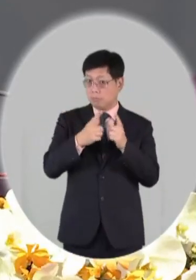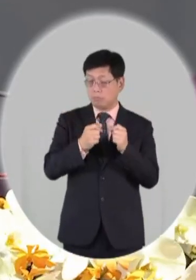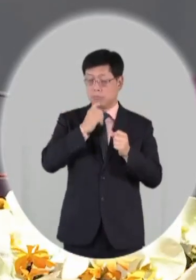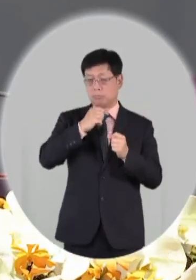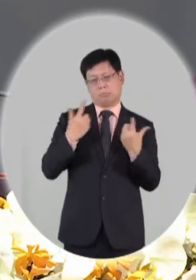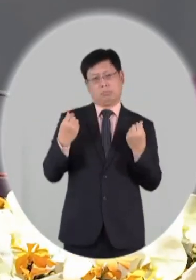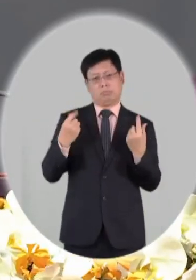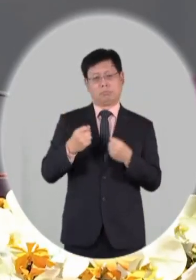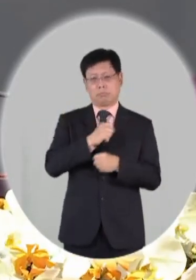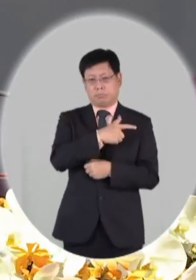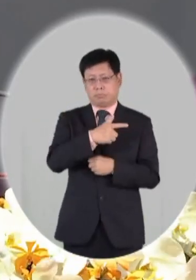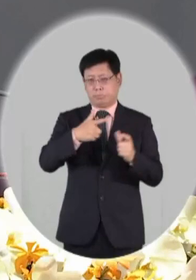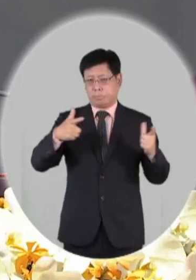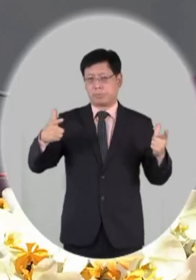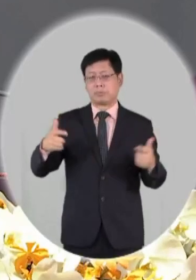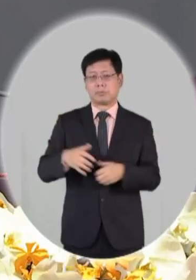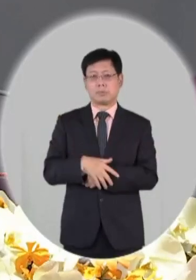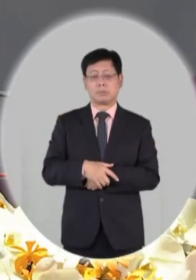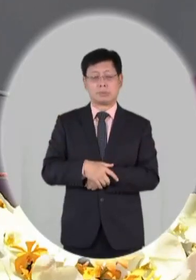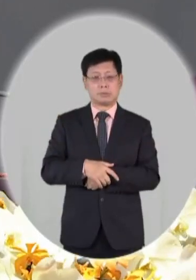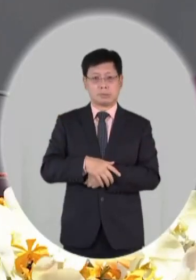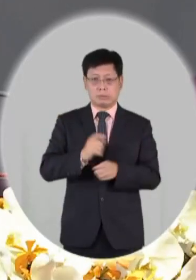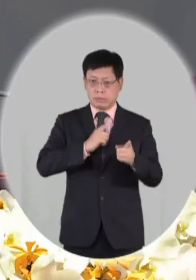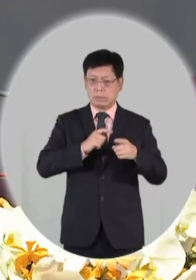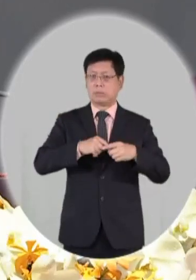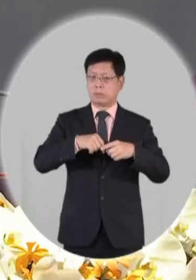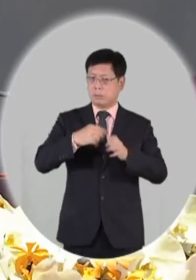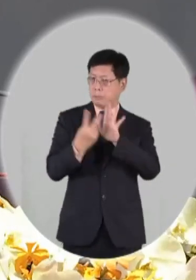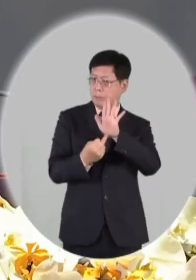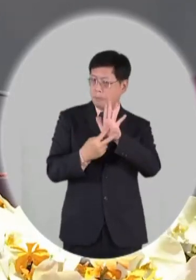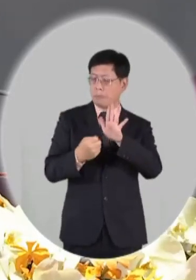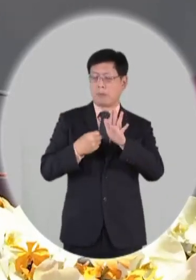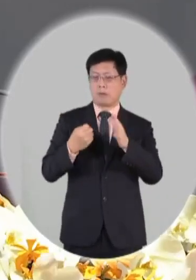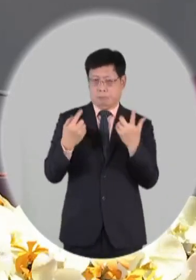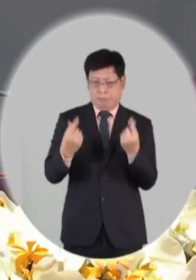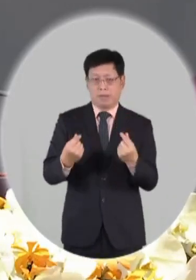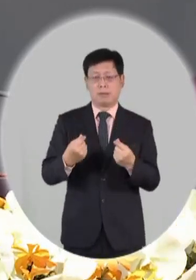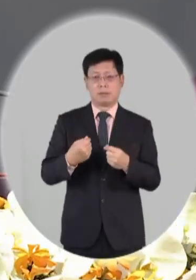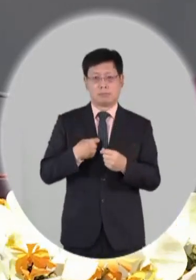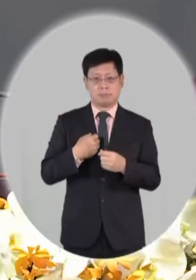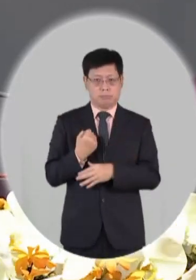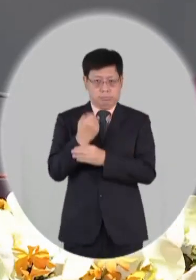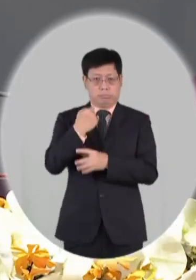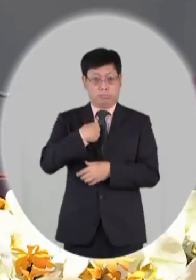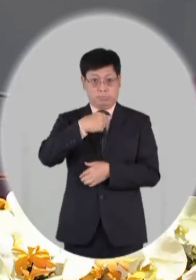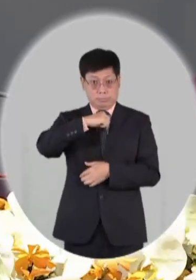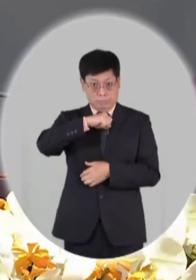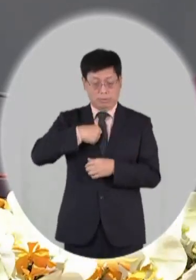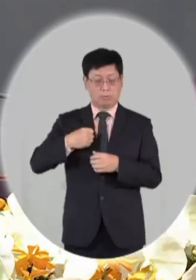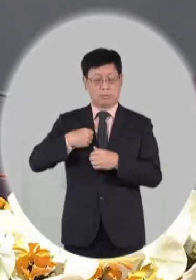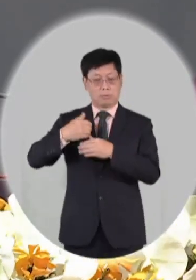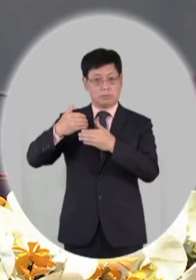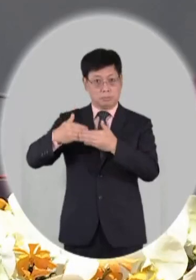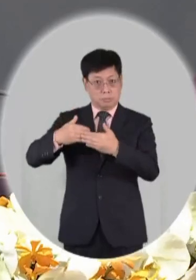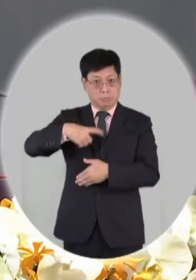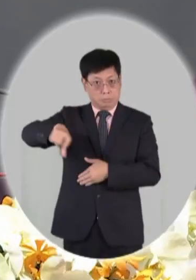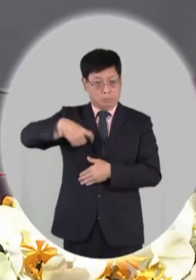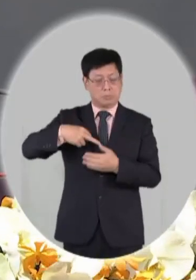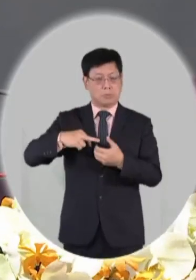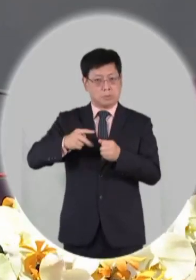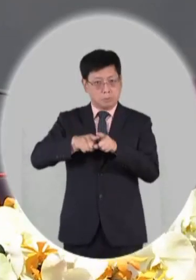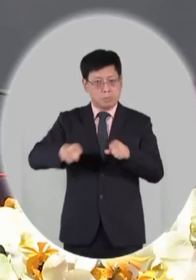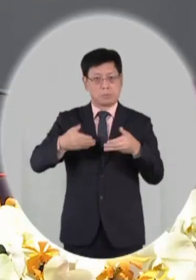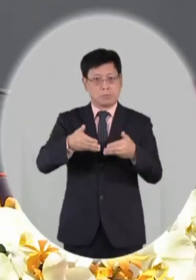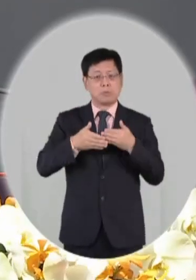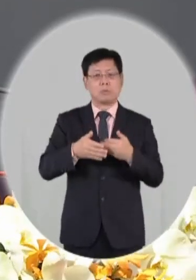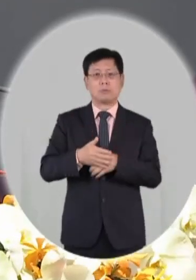会等，也都一再强调台海和平与稳定的重要。普